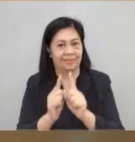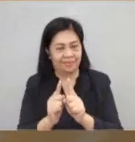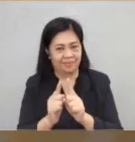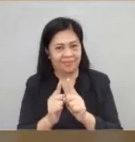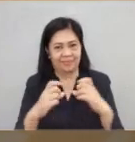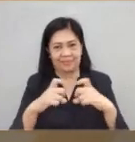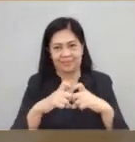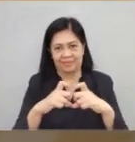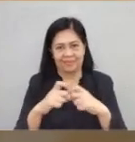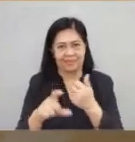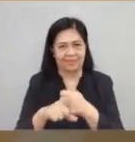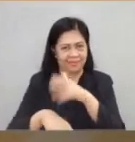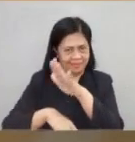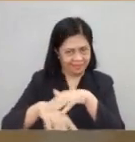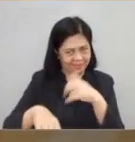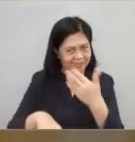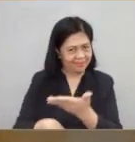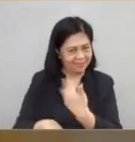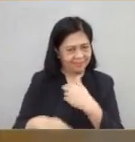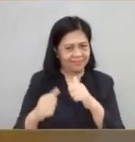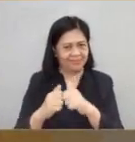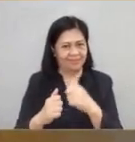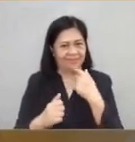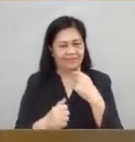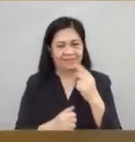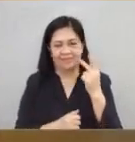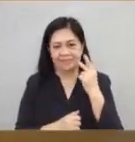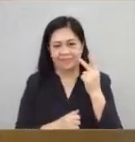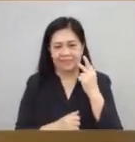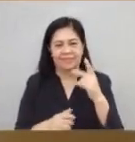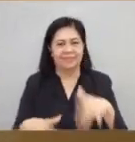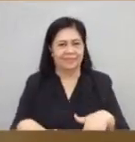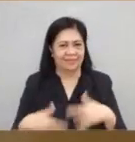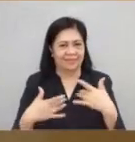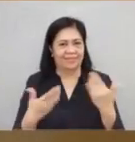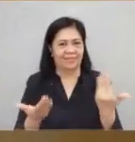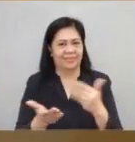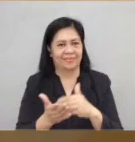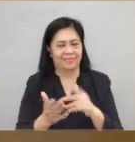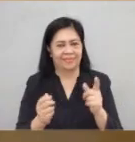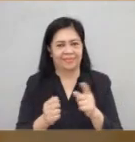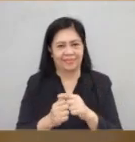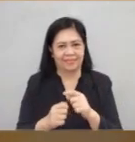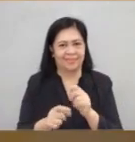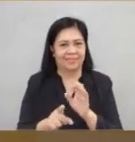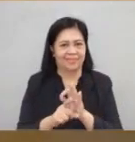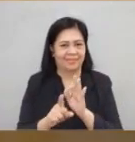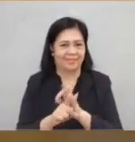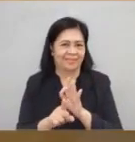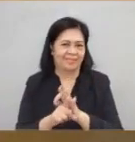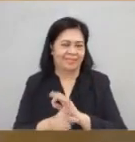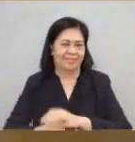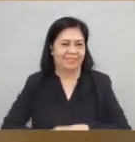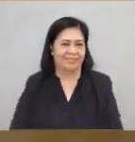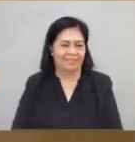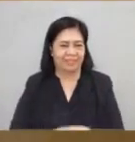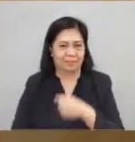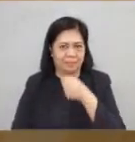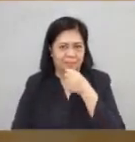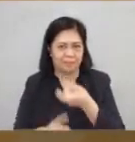mismo ang tumawag sa kanya. Sabi ni Chris, buhay na naman daw ang pagka-fanay niya. Nagbabalita mula